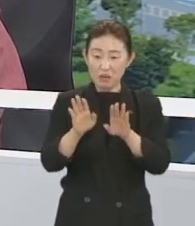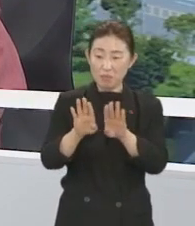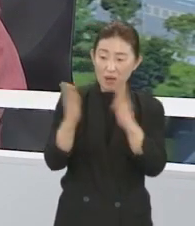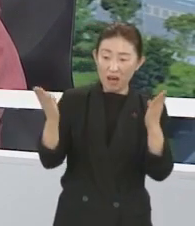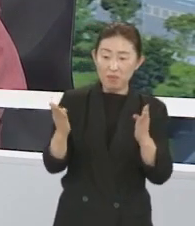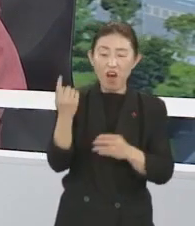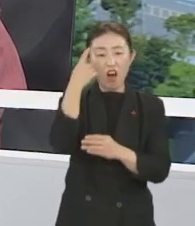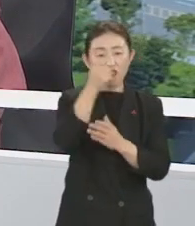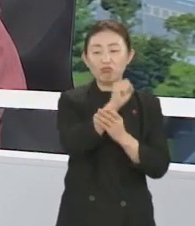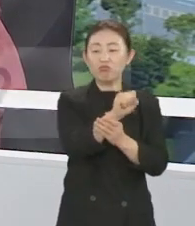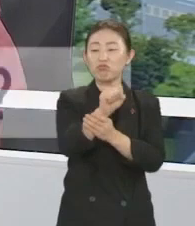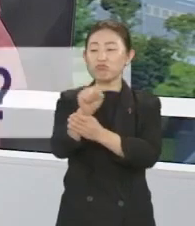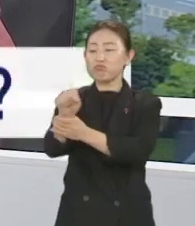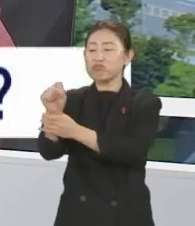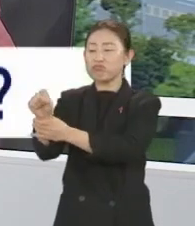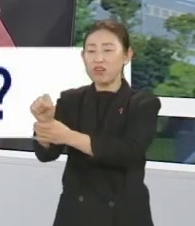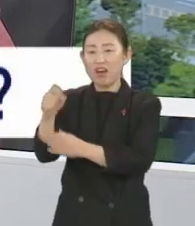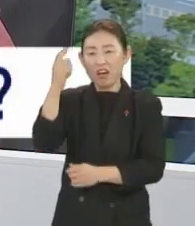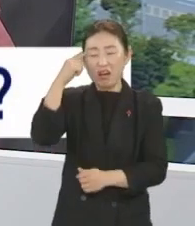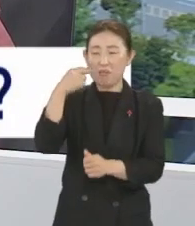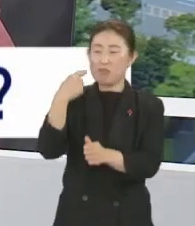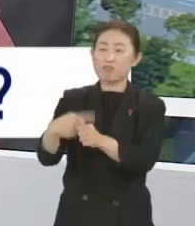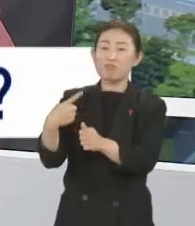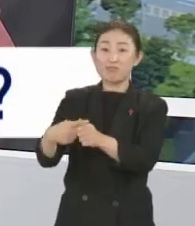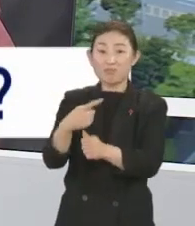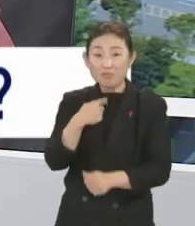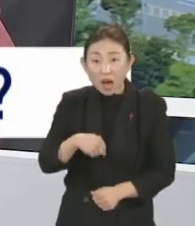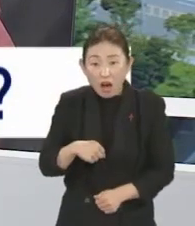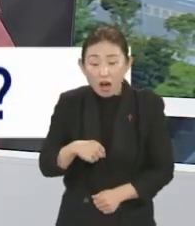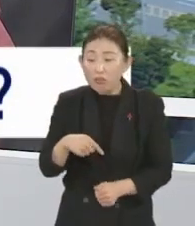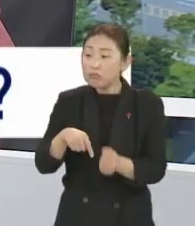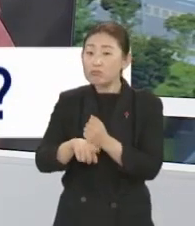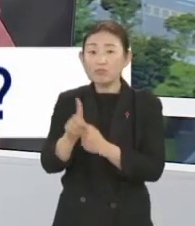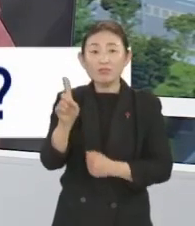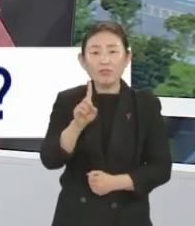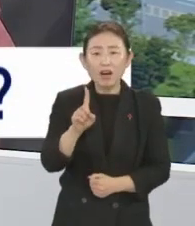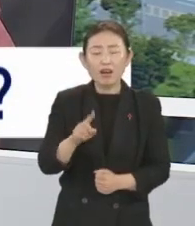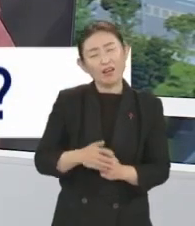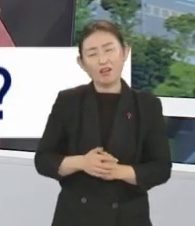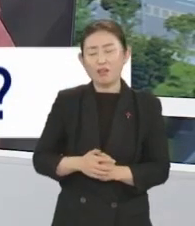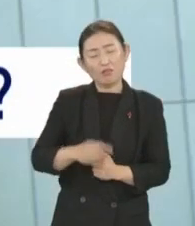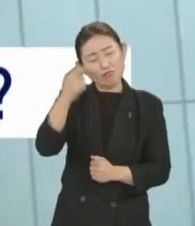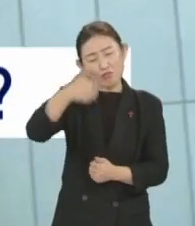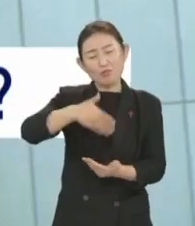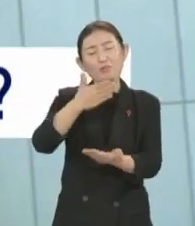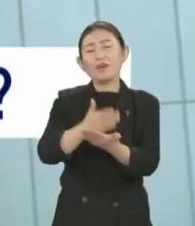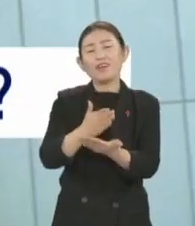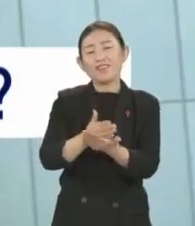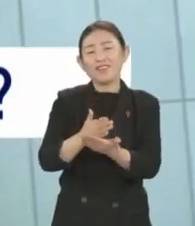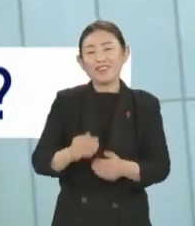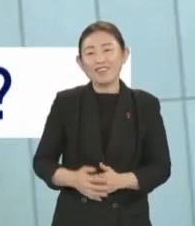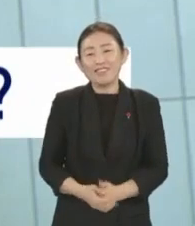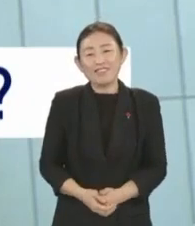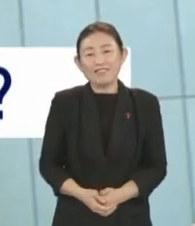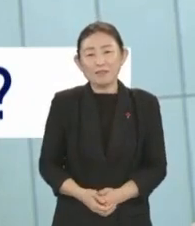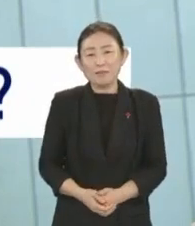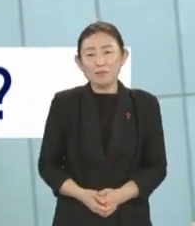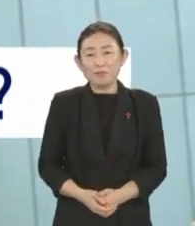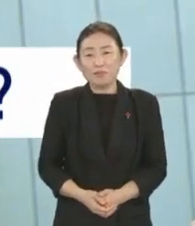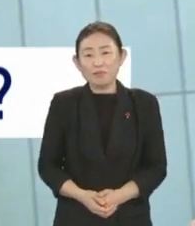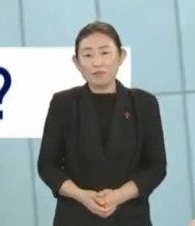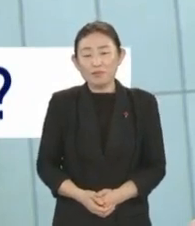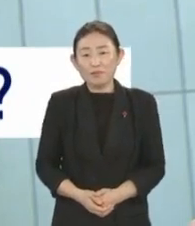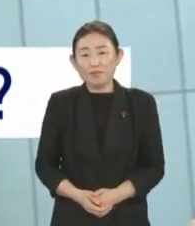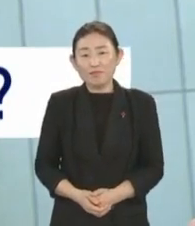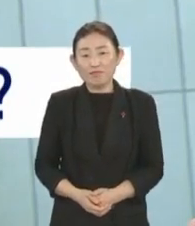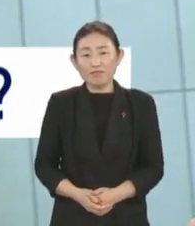내미는 장돌뱅이냐라는 저격을 하셨는데 어떤 의미가 담겨 있는지 궁금합니다. 그 질문은 안 했으면 좋겠는데. 그런데 예. 그 저는